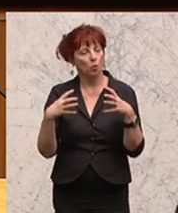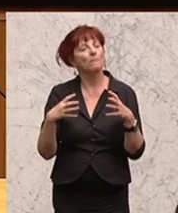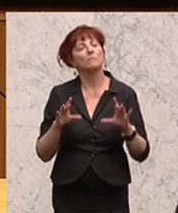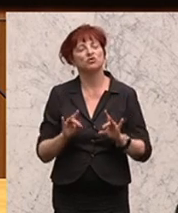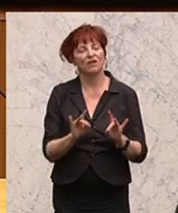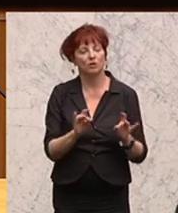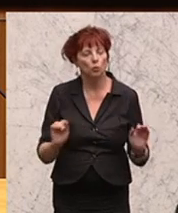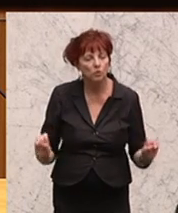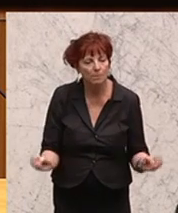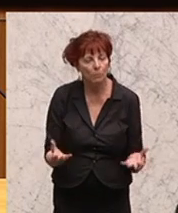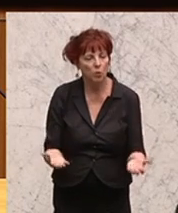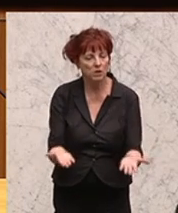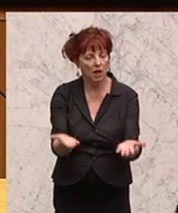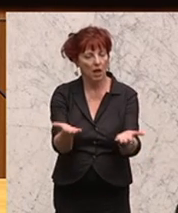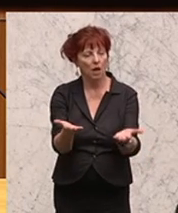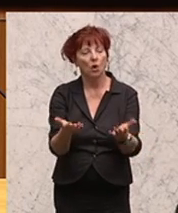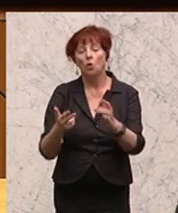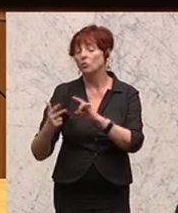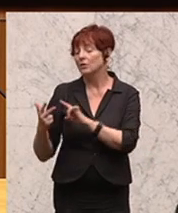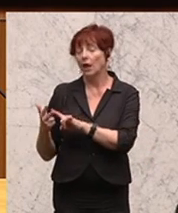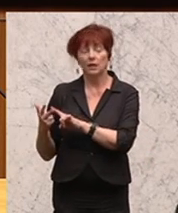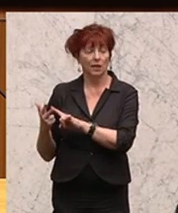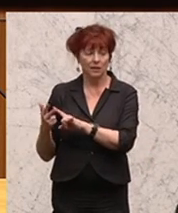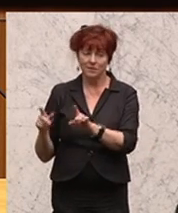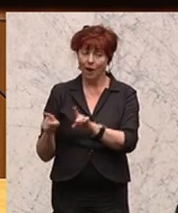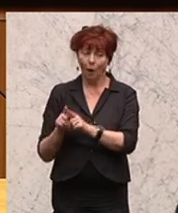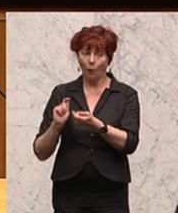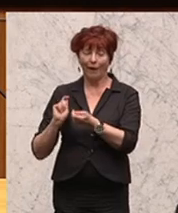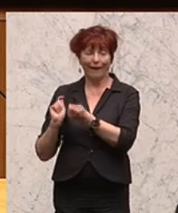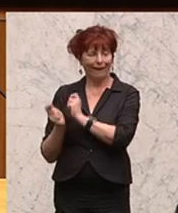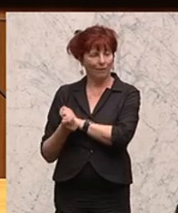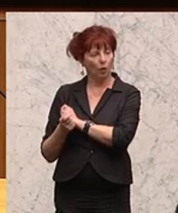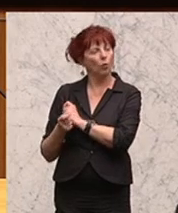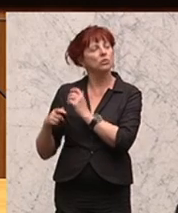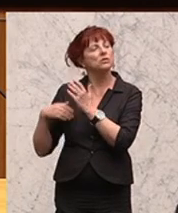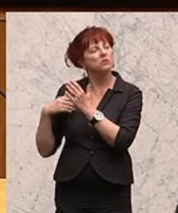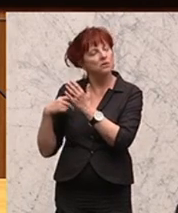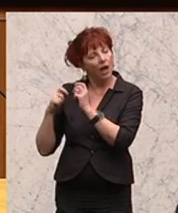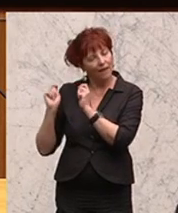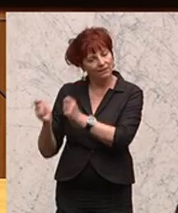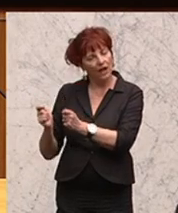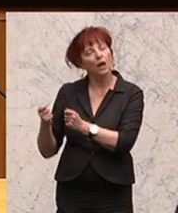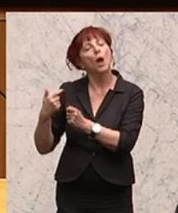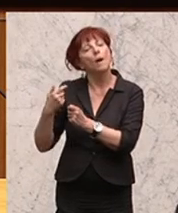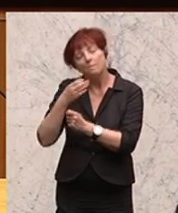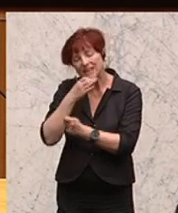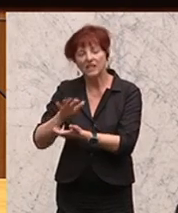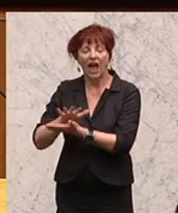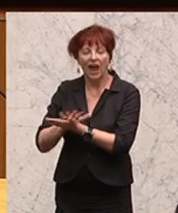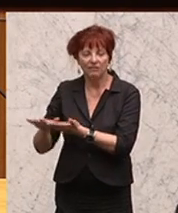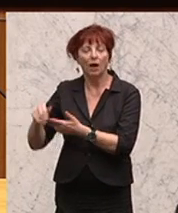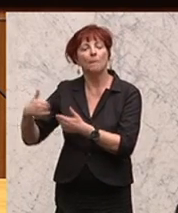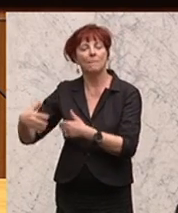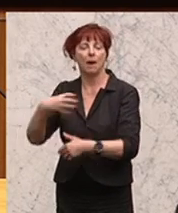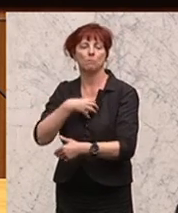Beschäftigungsimpulse und zum dritten die ebenfalls durch den Abänderungsantrag ergänzten Vereinfachungen und eine Verstärkung der